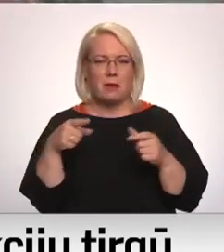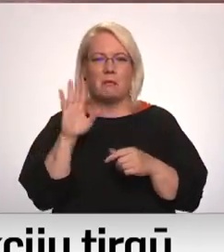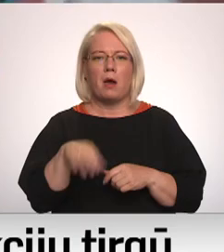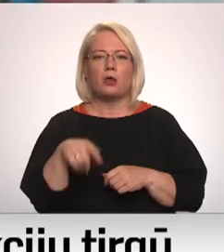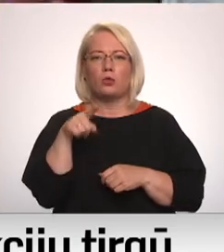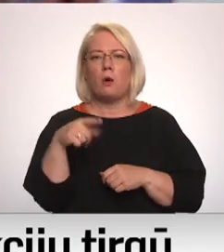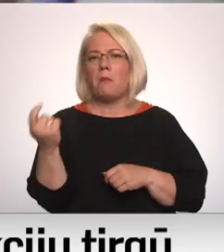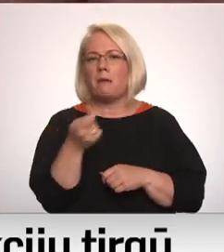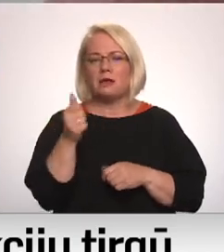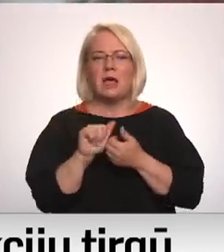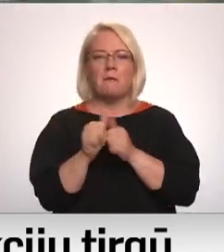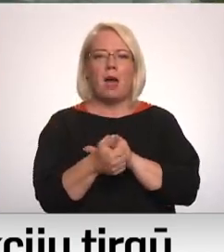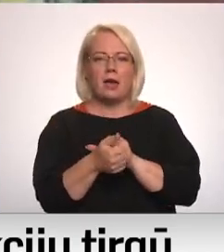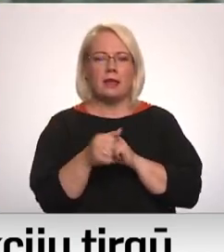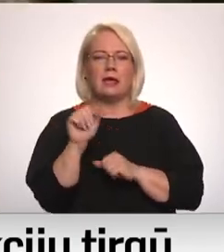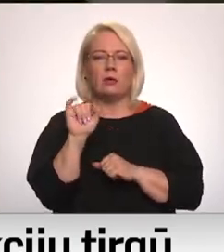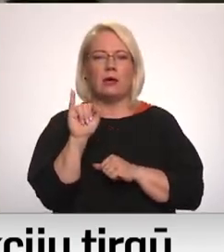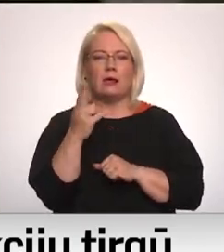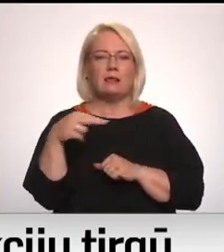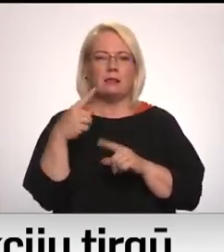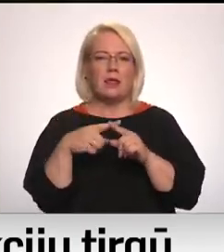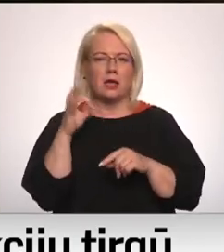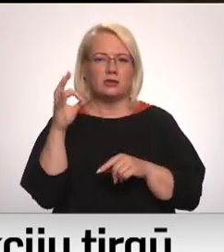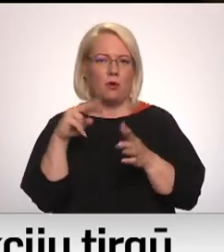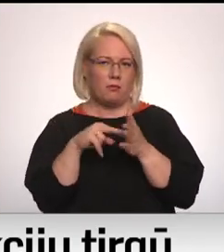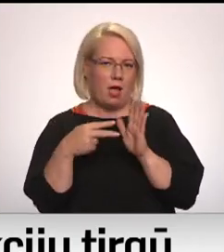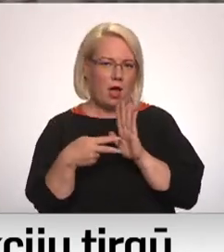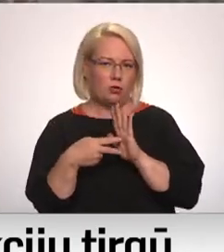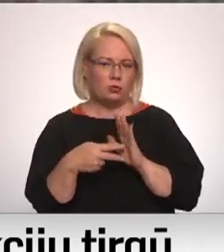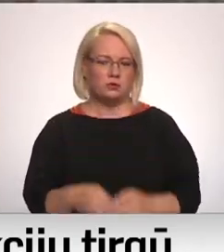indekso plānus. Ilja Koziņs, Ainis Skupčs, Andris Sarma, Latvijas televīzija.